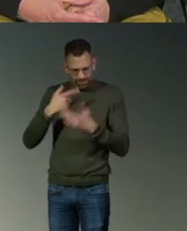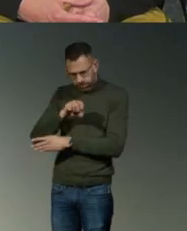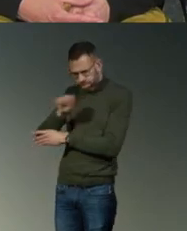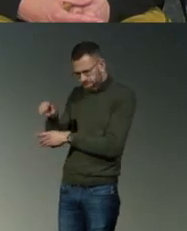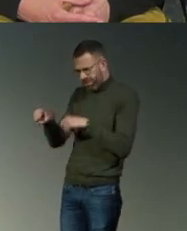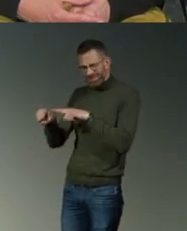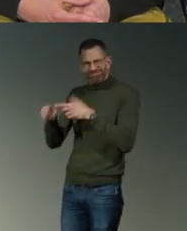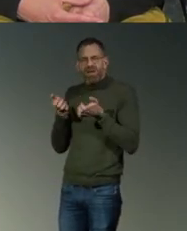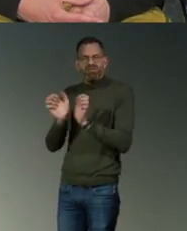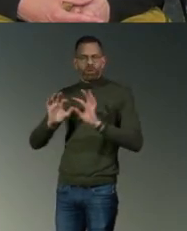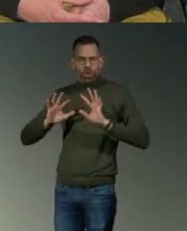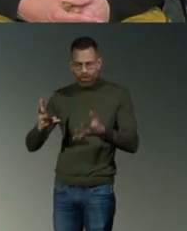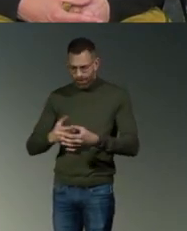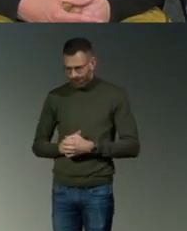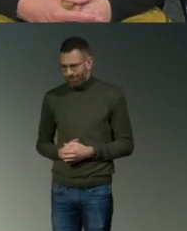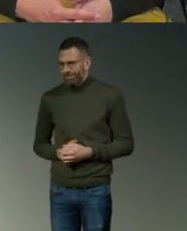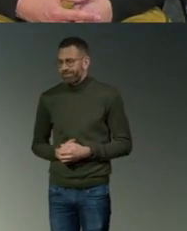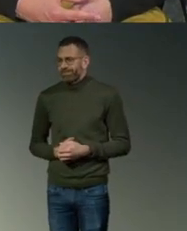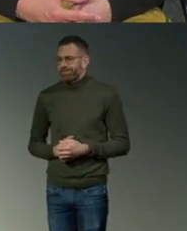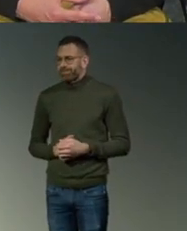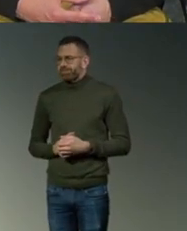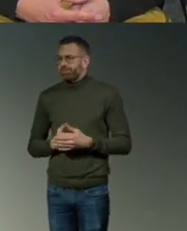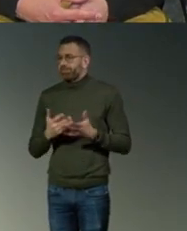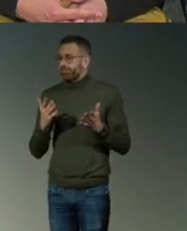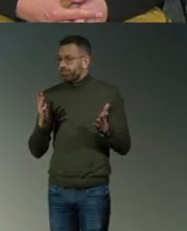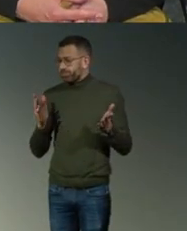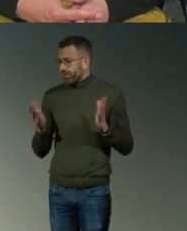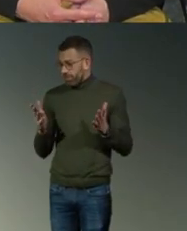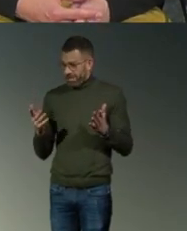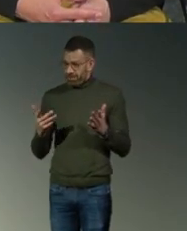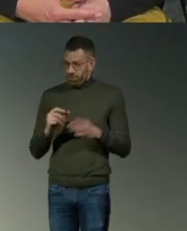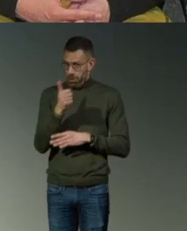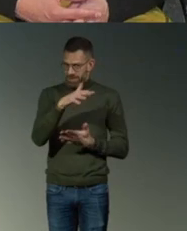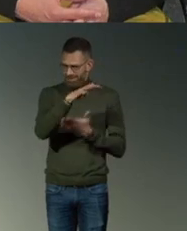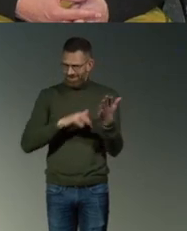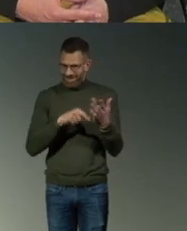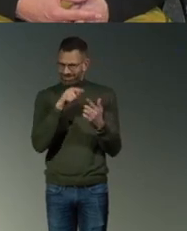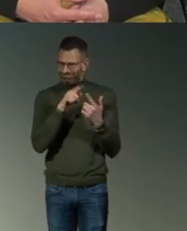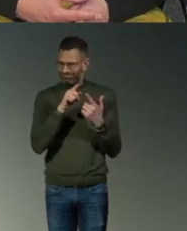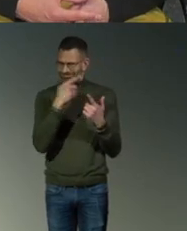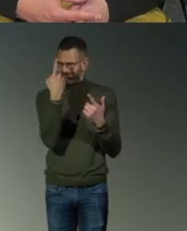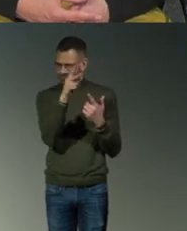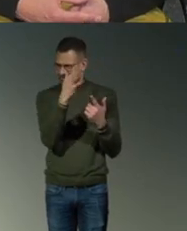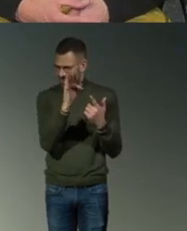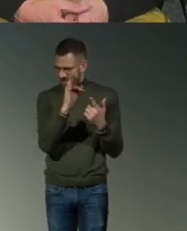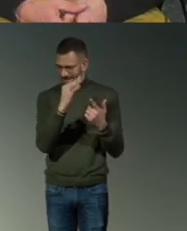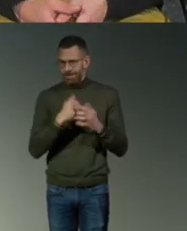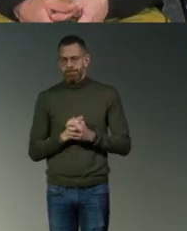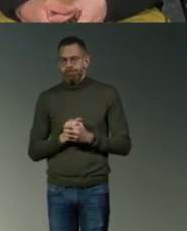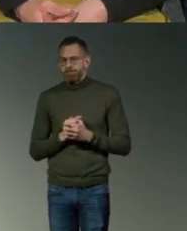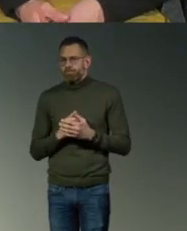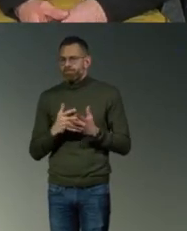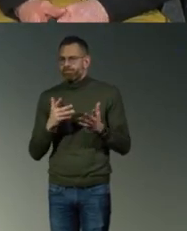contre l'indifférence. Alors, peut-être pour commencer par ce texte, Fanny, je voudrais qu'on redessine un